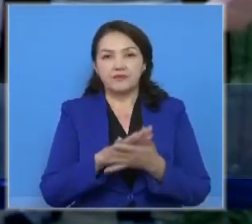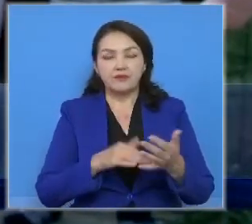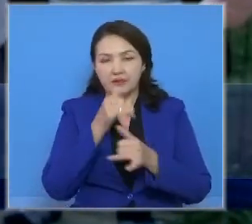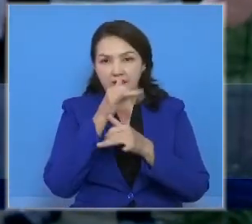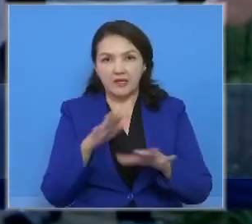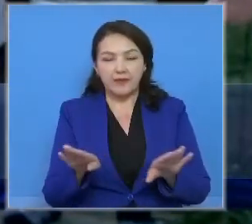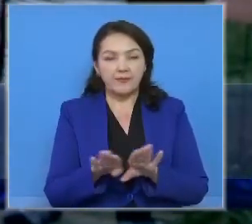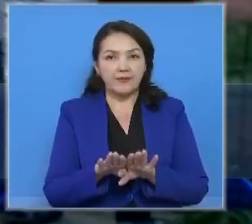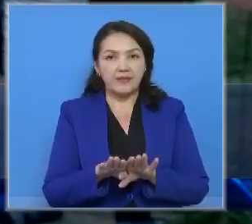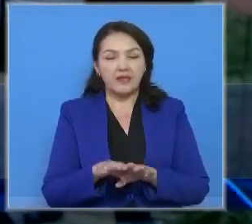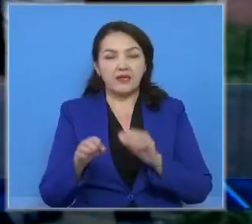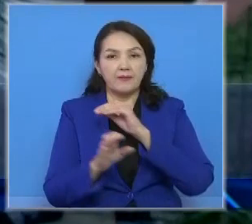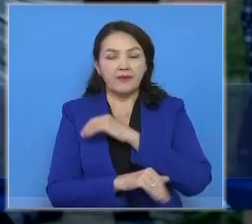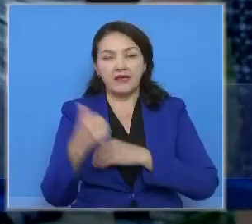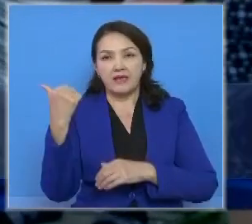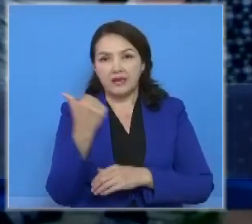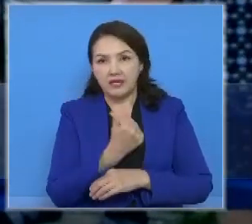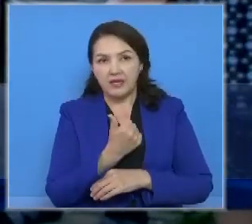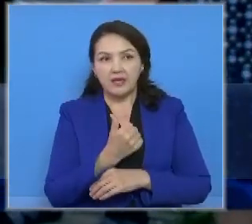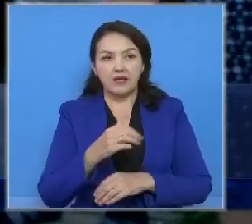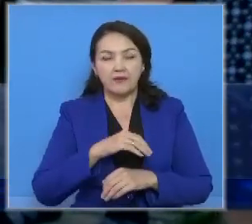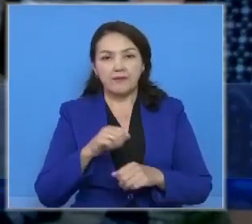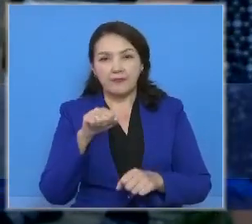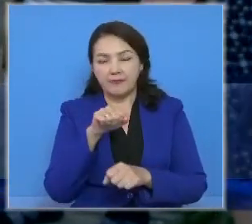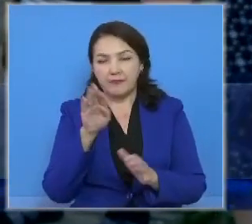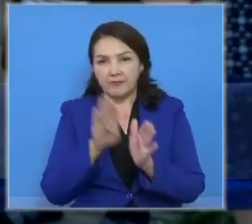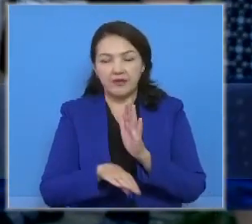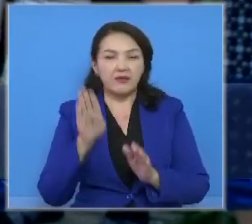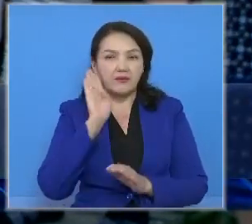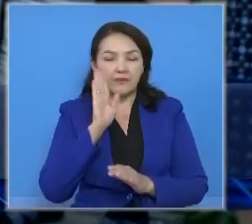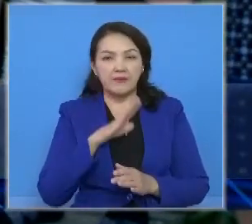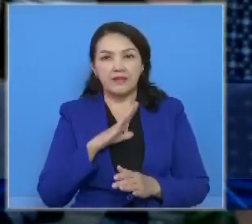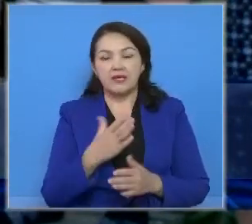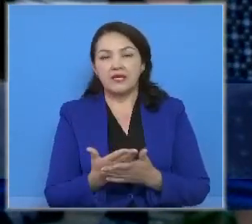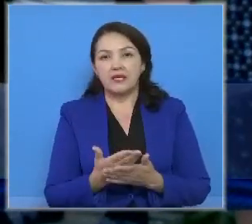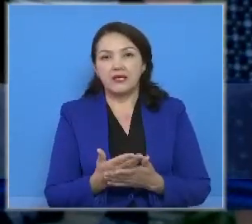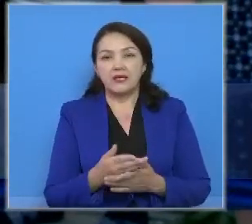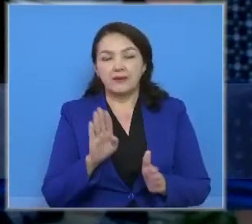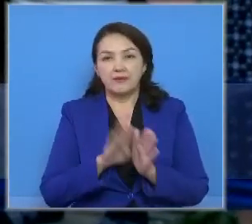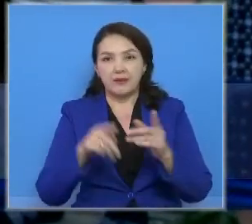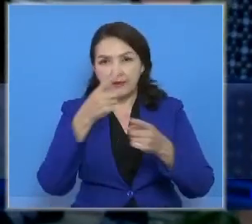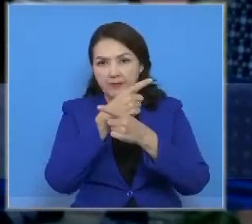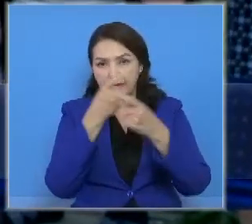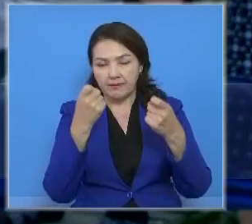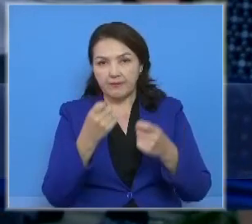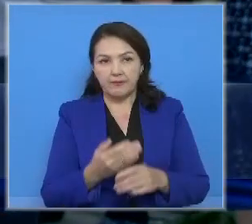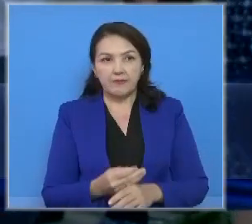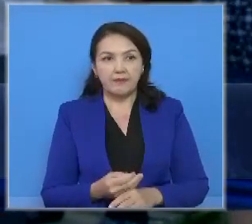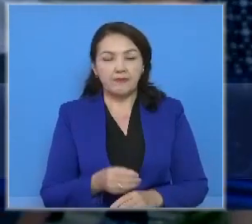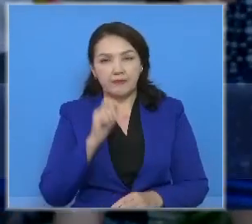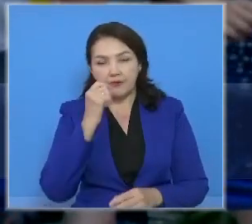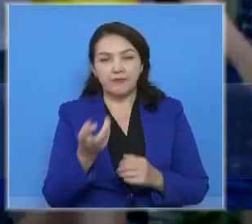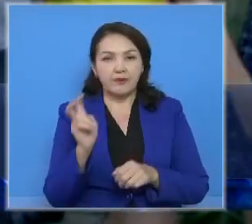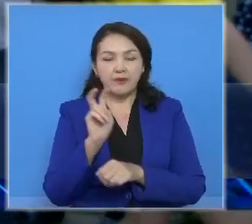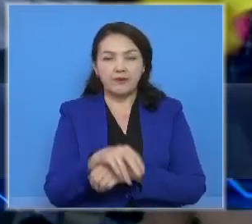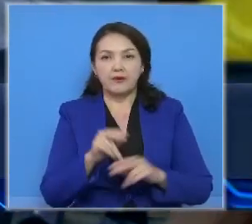не может. Потому что вот эту последнюю неделю вот это вот отключение воды без предупреждения. Отключают воду вечером и все. Мне муж, например, с работы